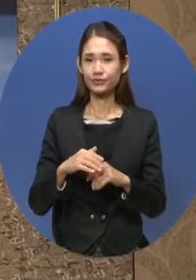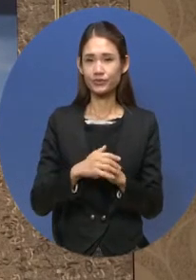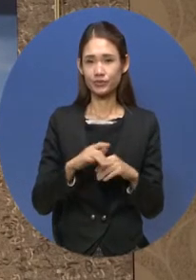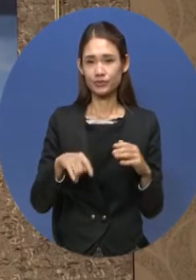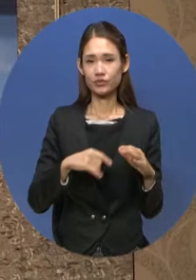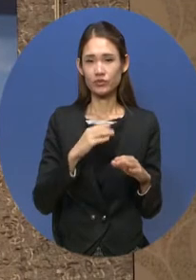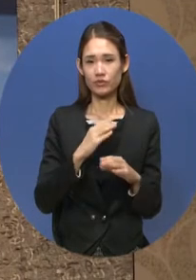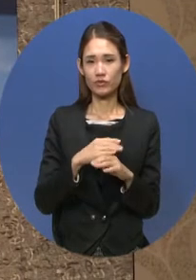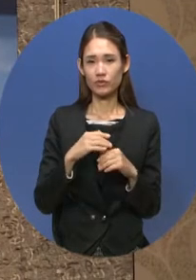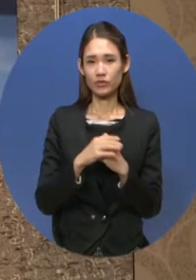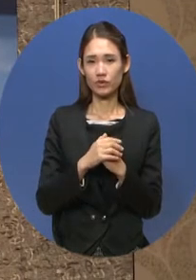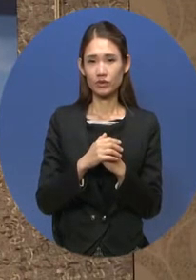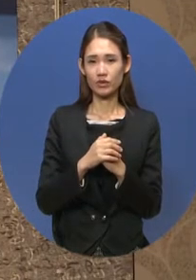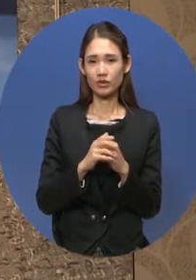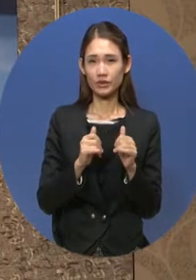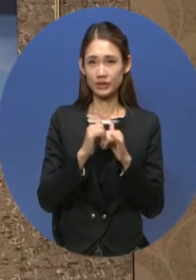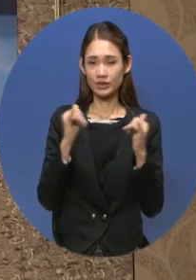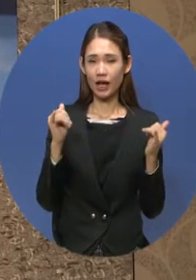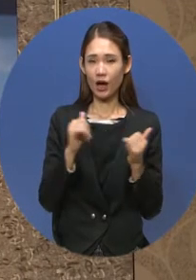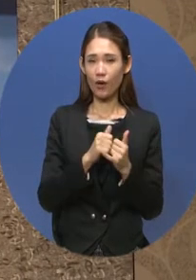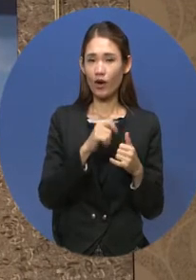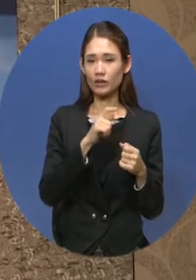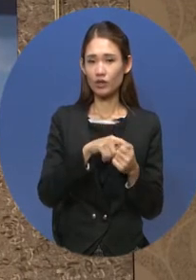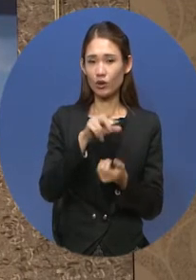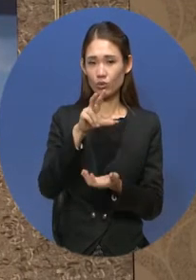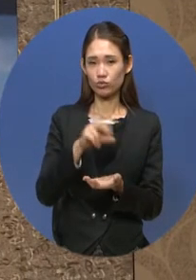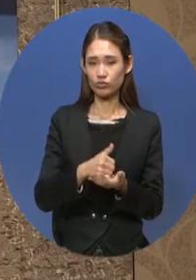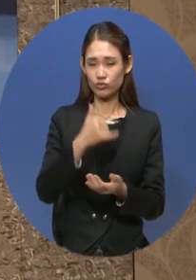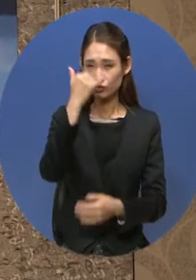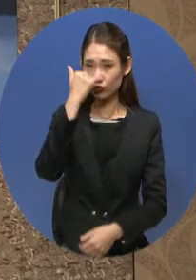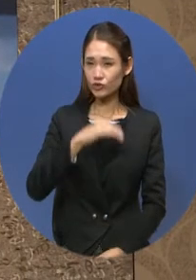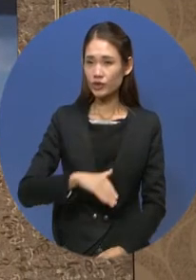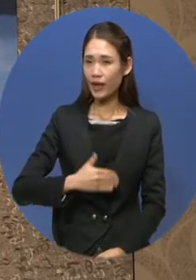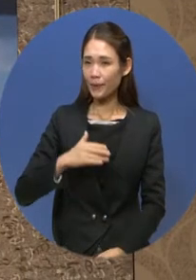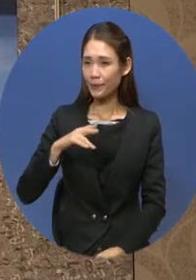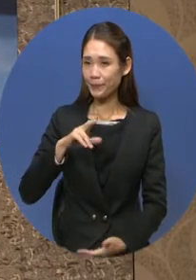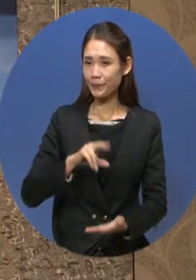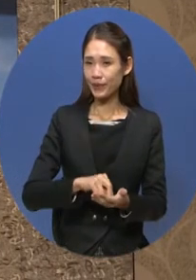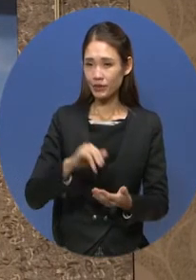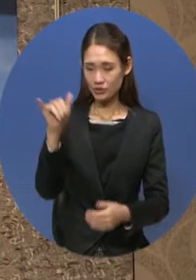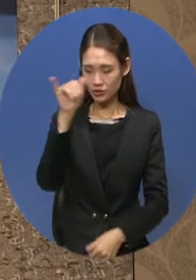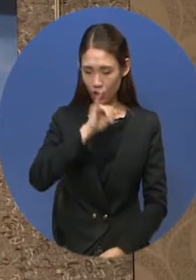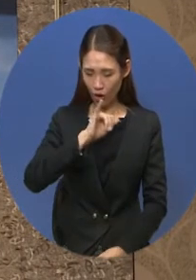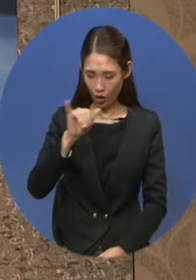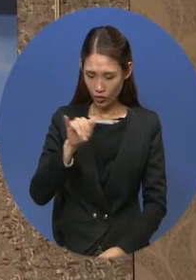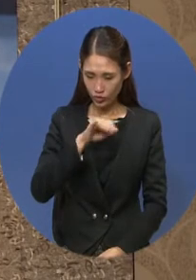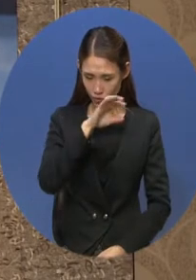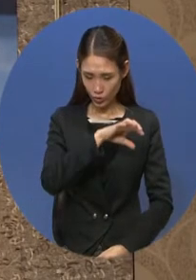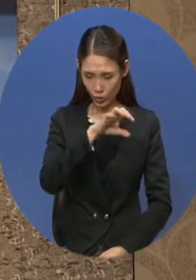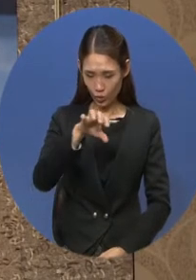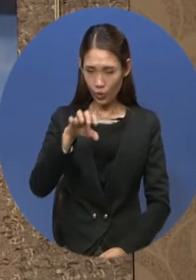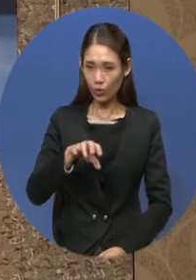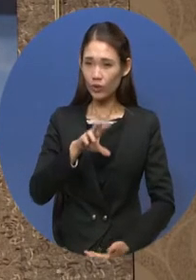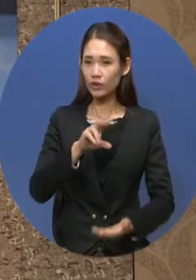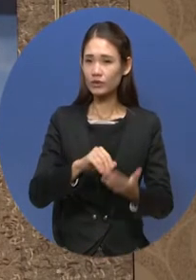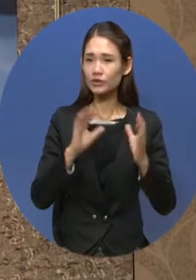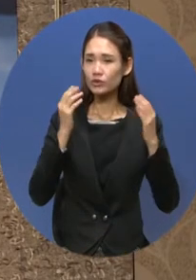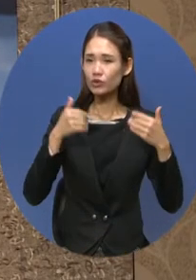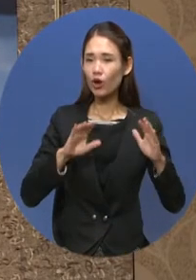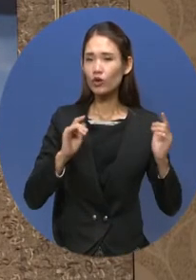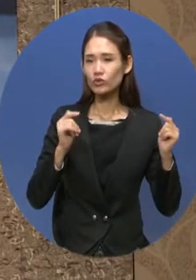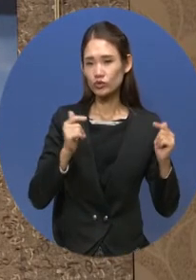우리 그 사회적인 문제도 되고 있고 충남의 문제뿐만이 아니라 전국적인 문제이기는 한데요. 네. 우리 저출산